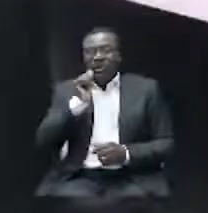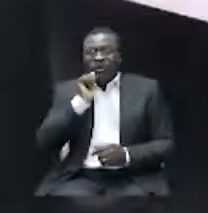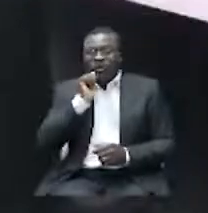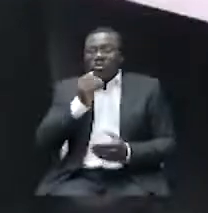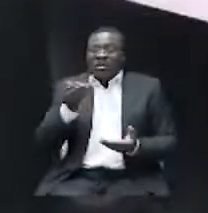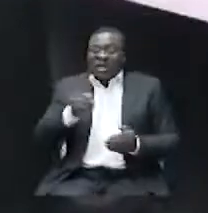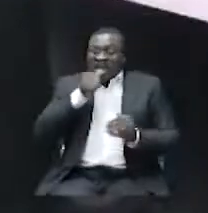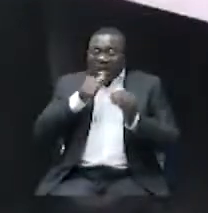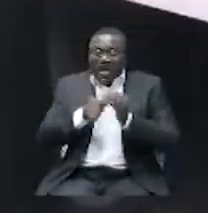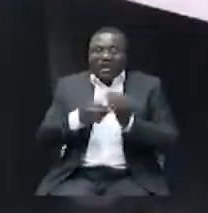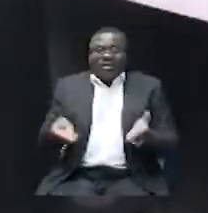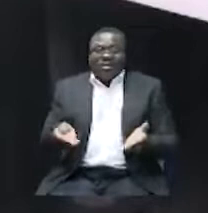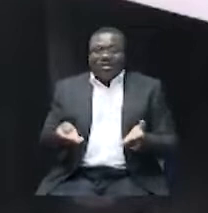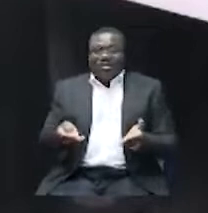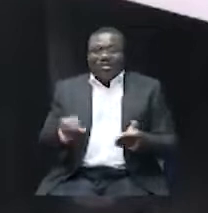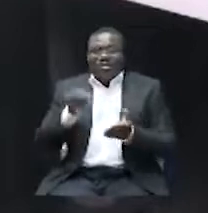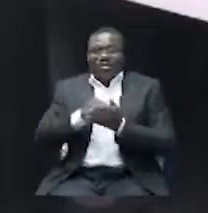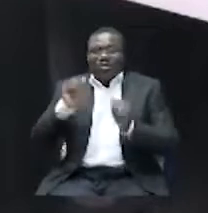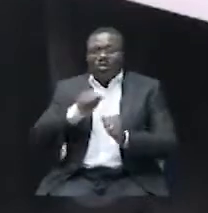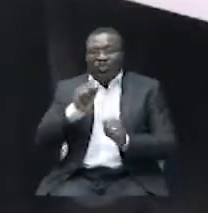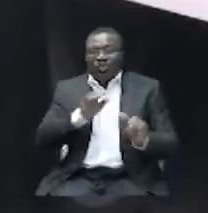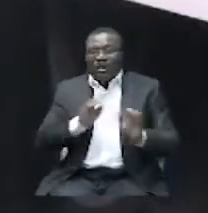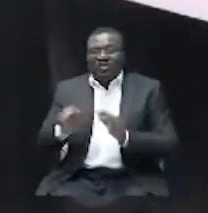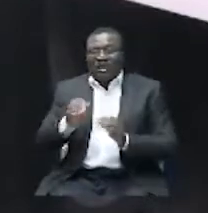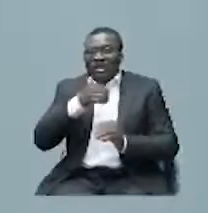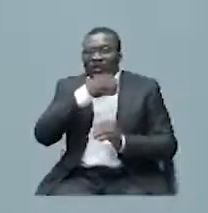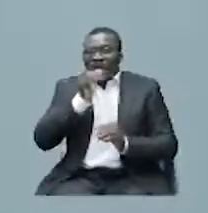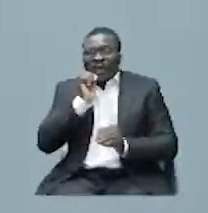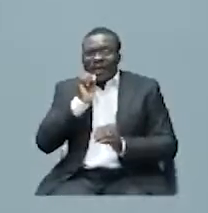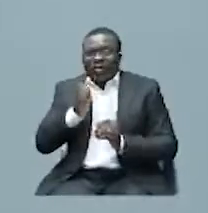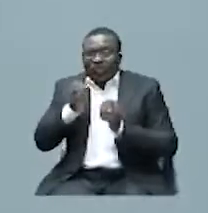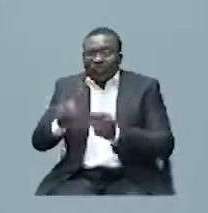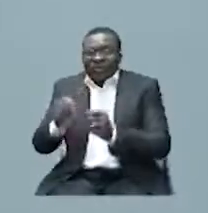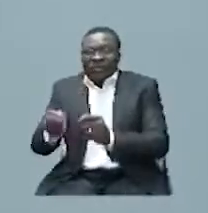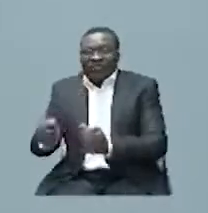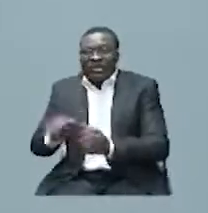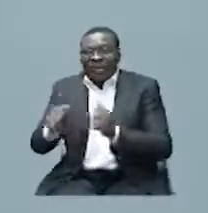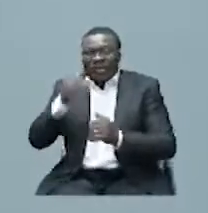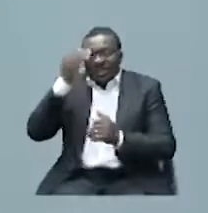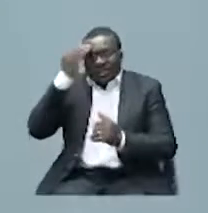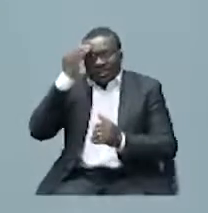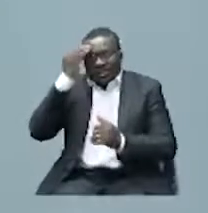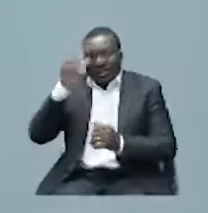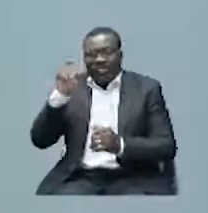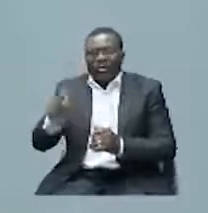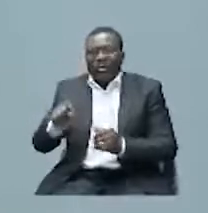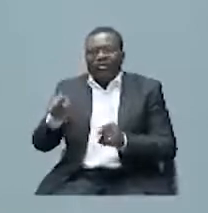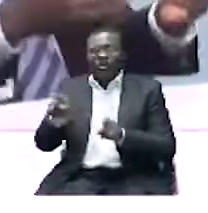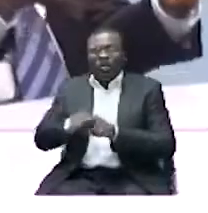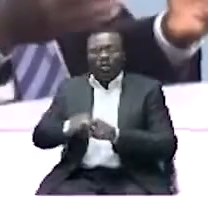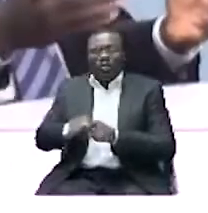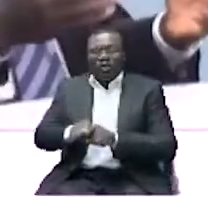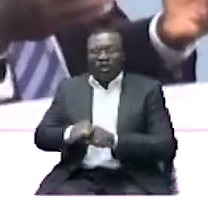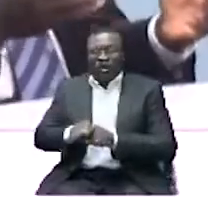au Bénin. On ne peut pas faire de l'agriculture intensive sans savoir ce qu'il faut comme variété,